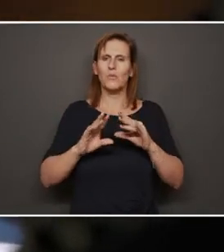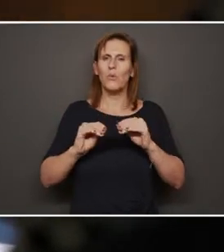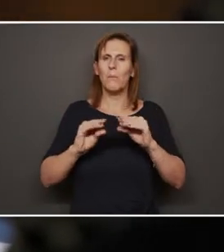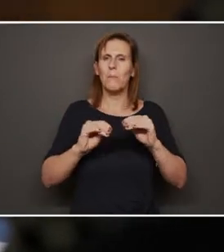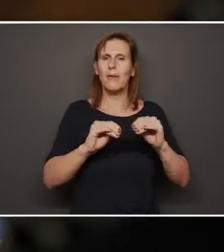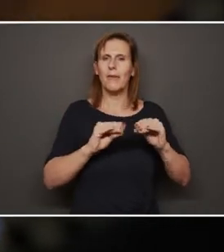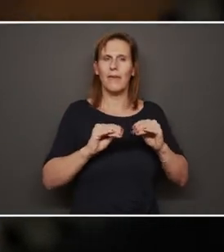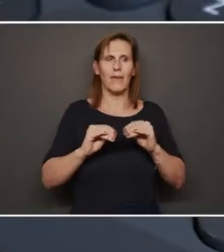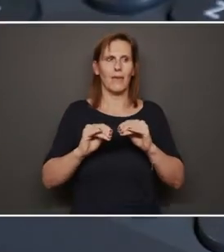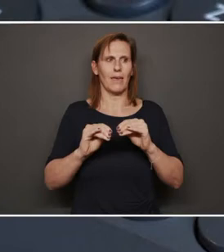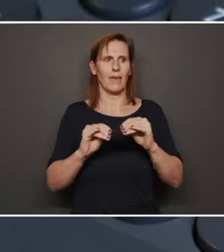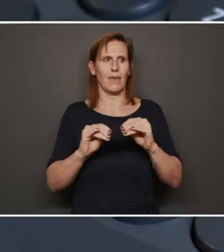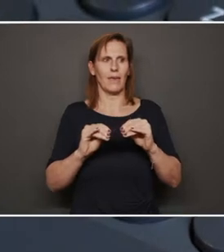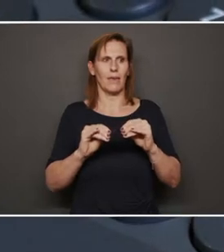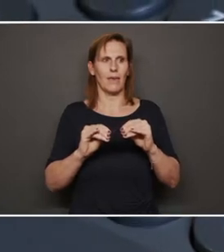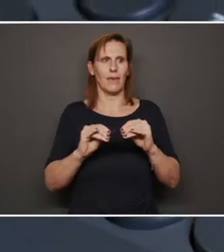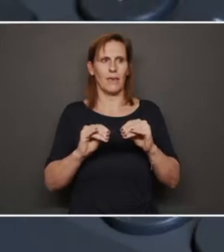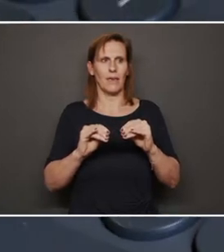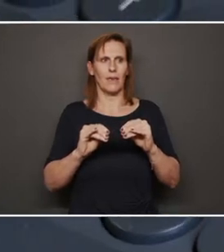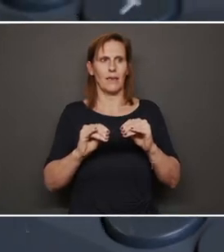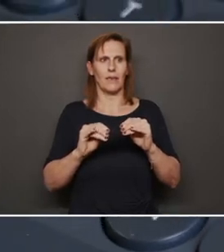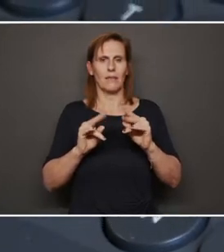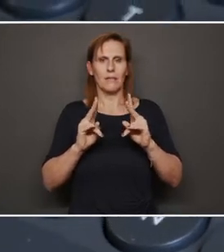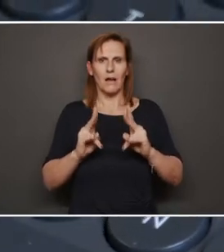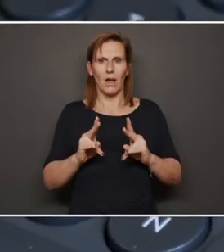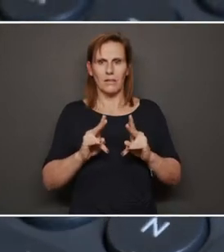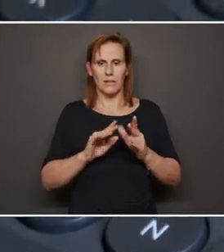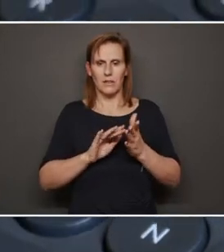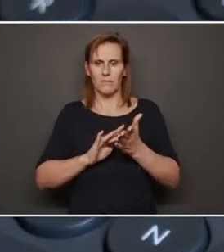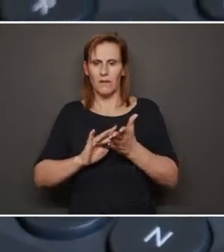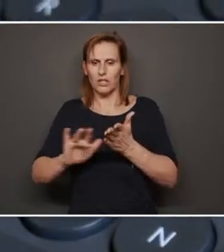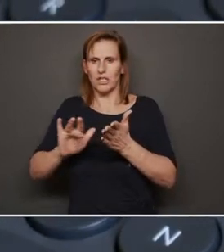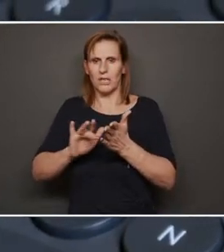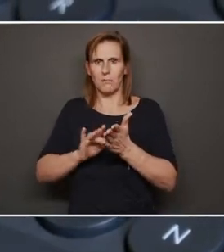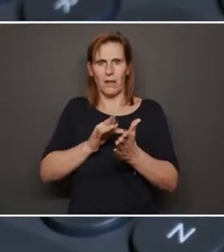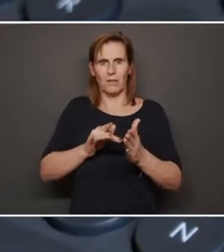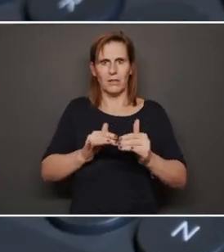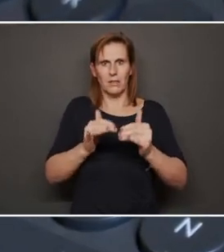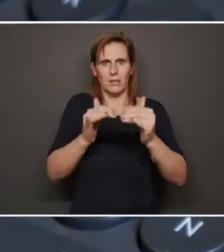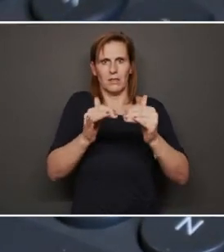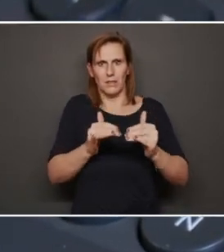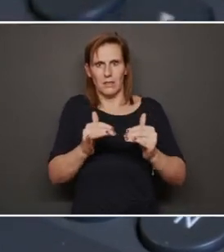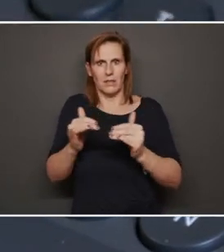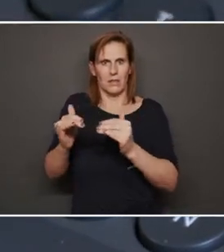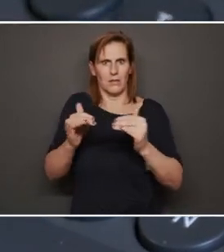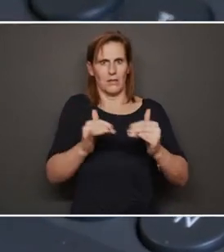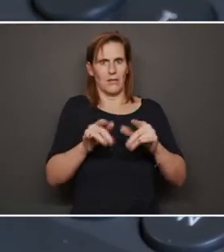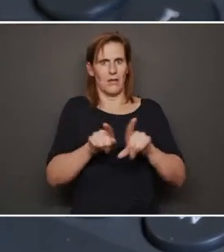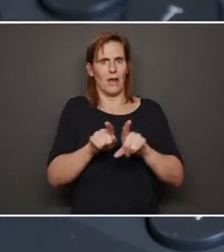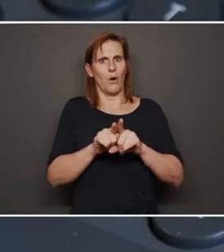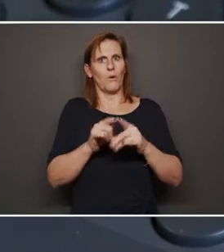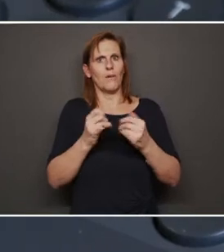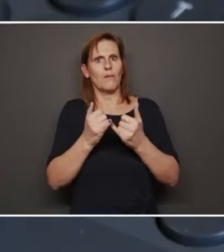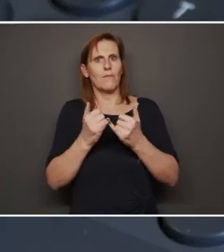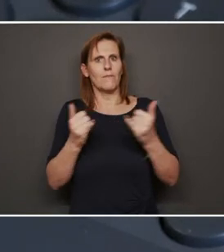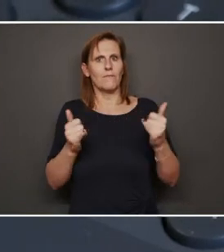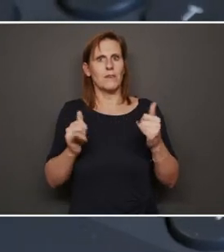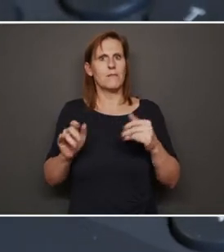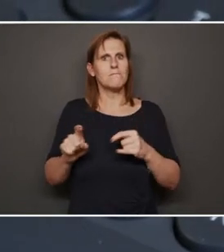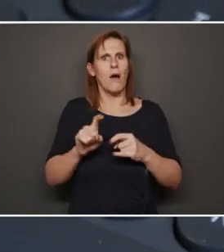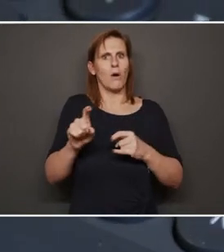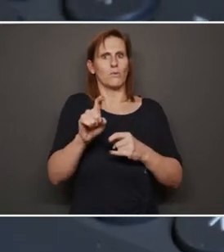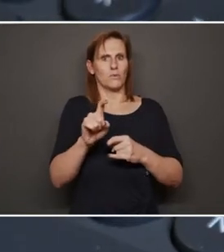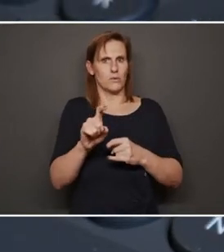so ein Gummi, was man nach vorne und hinten und zur Seite bewegen kann. Das ist sozusagen der